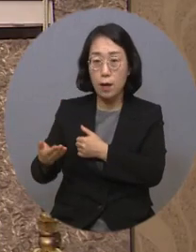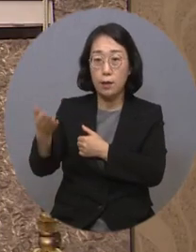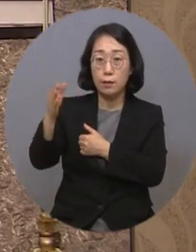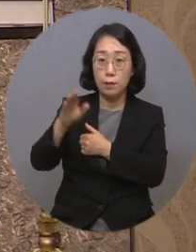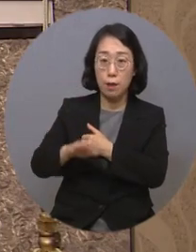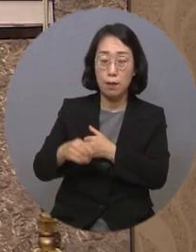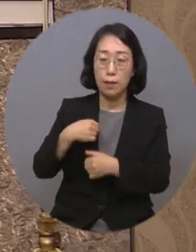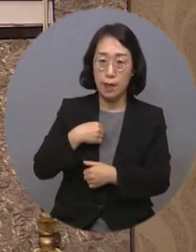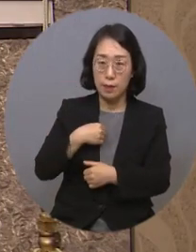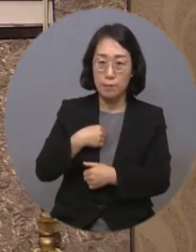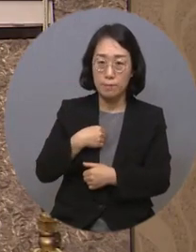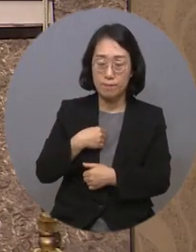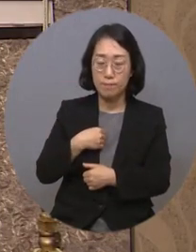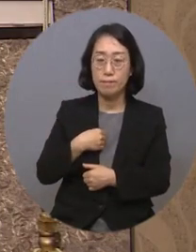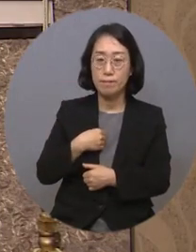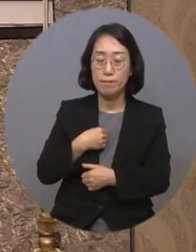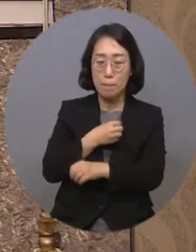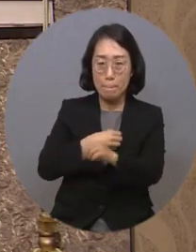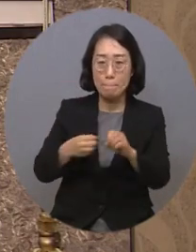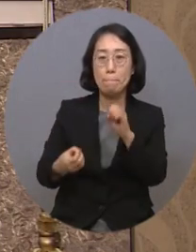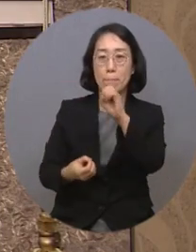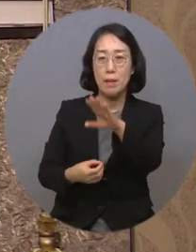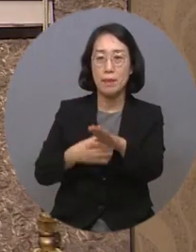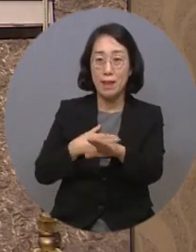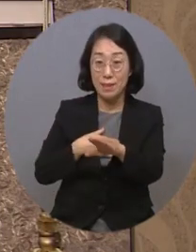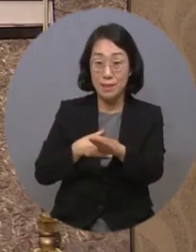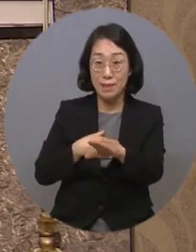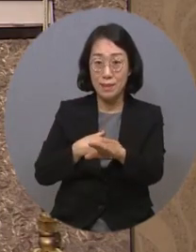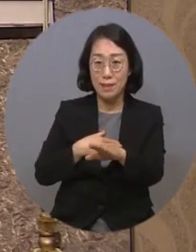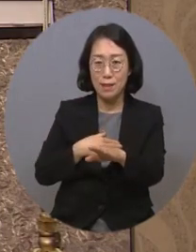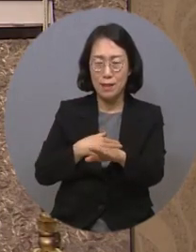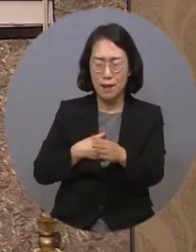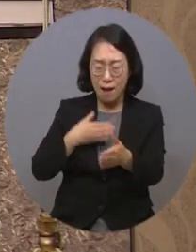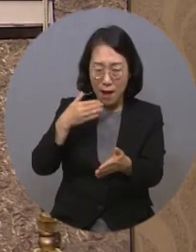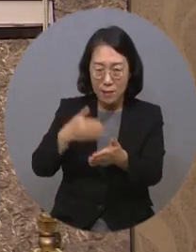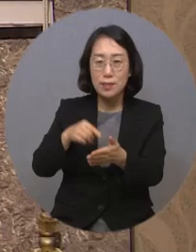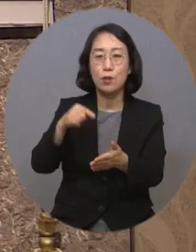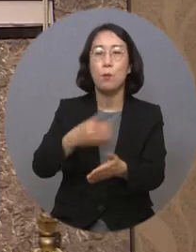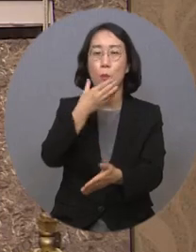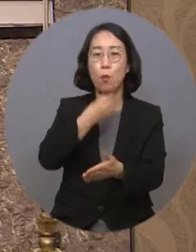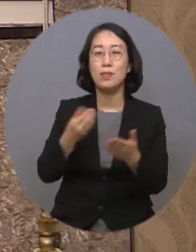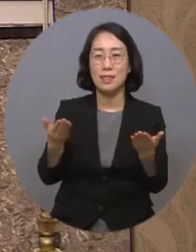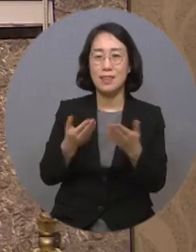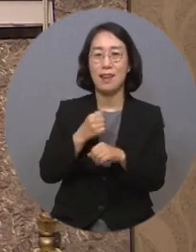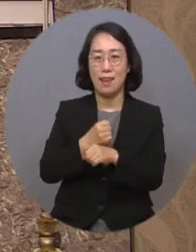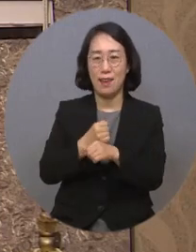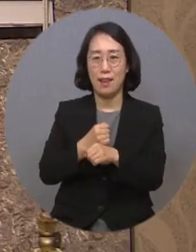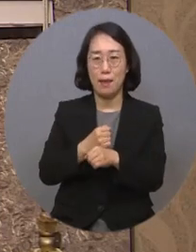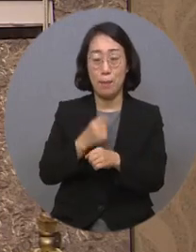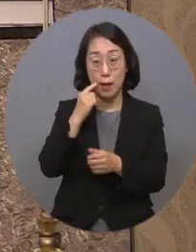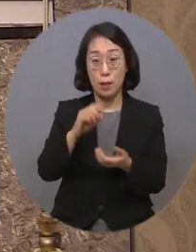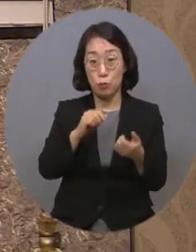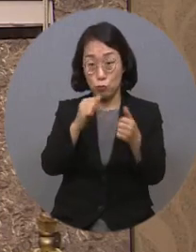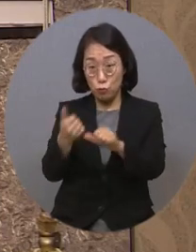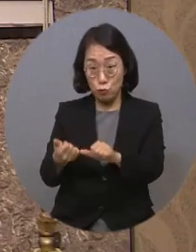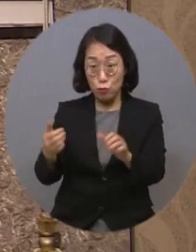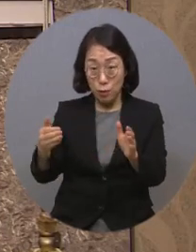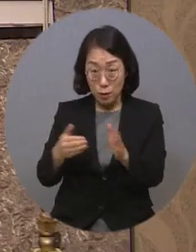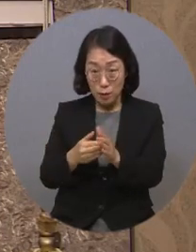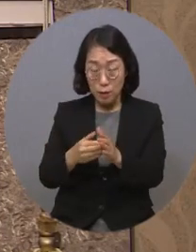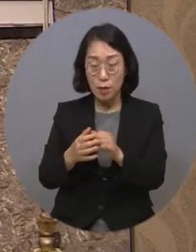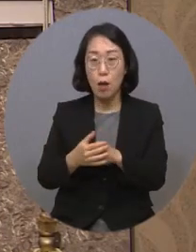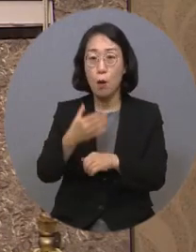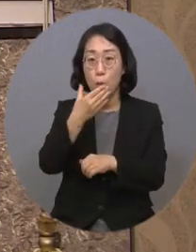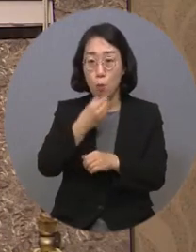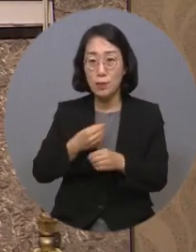예. 저는 이제 그분들한테 그렇게 이야기합니다. 저는 죽어도 장애인 복지만 하겠다. 나중에 내가 죽어서도 장애인복지